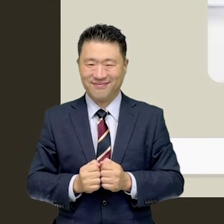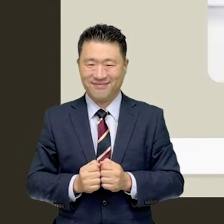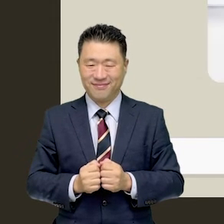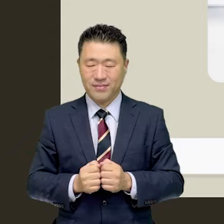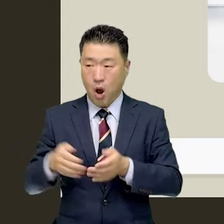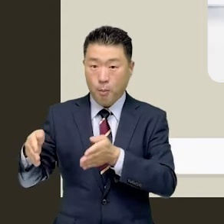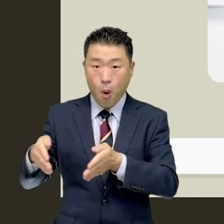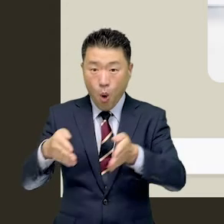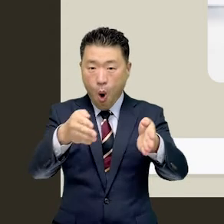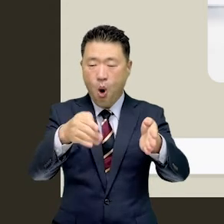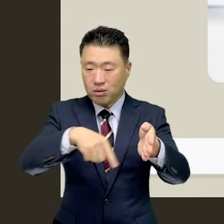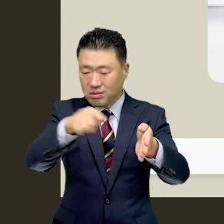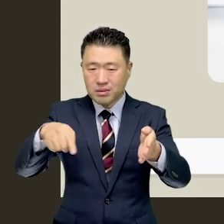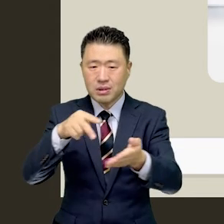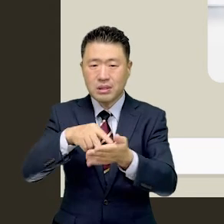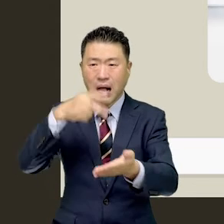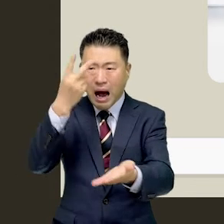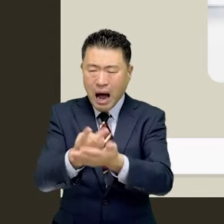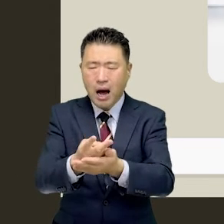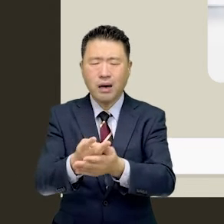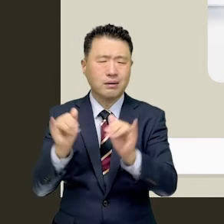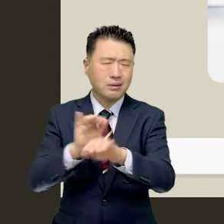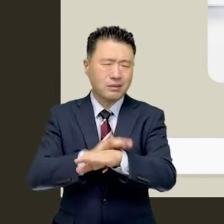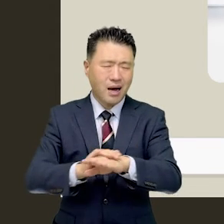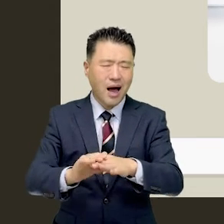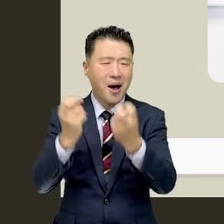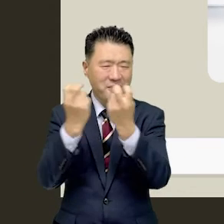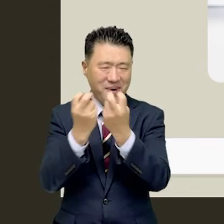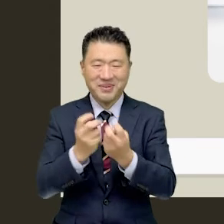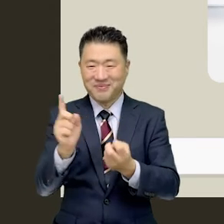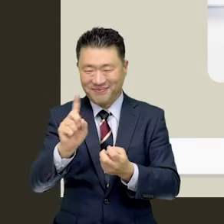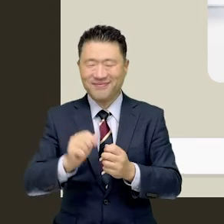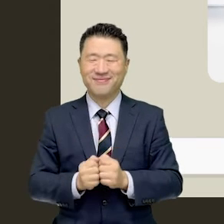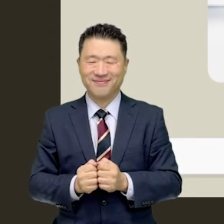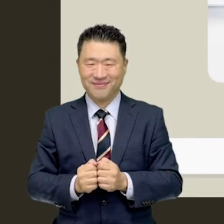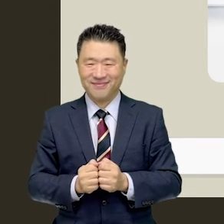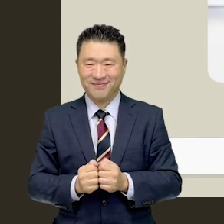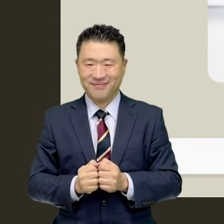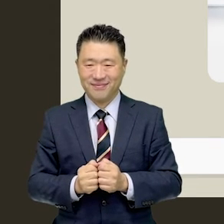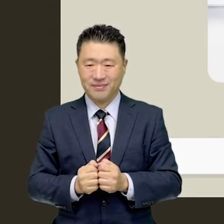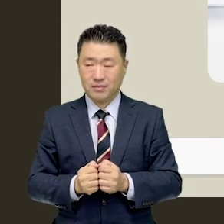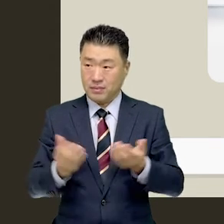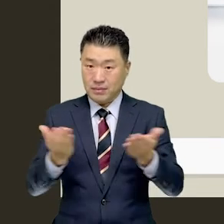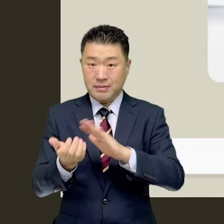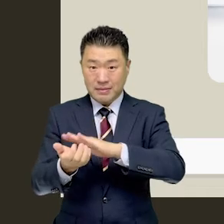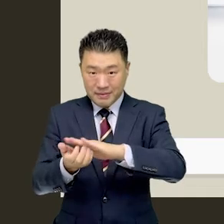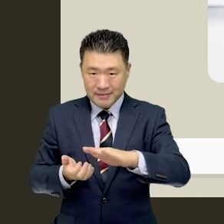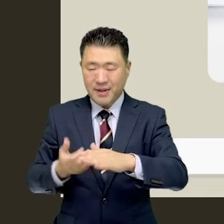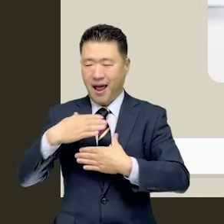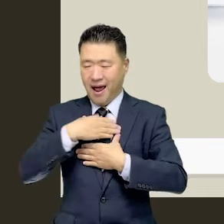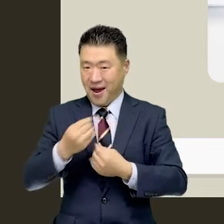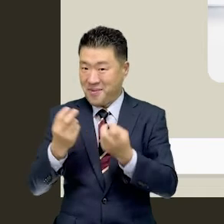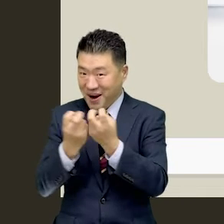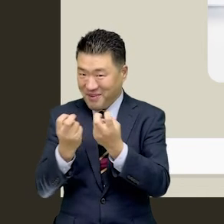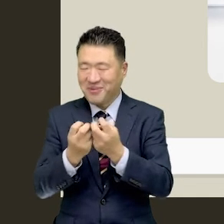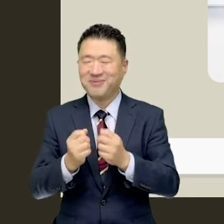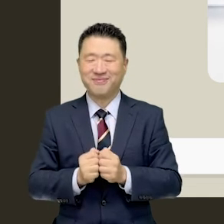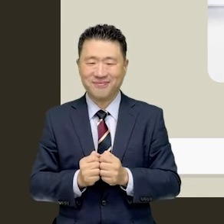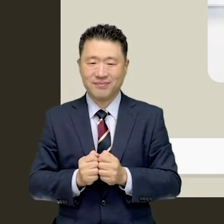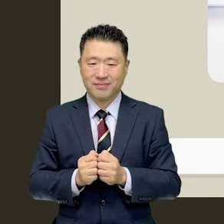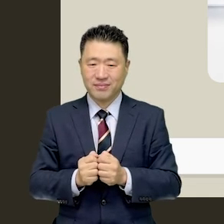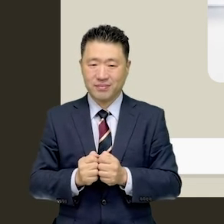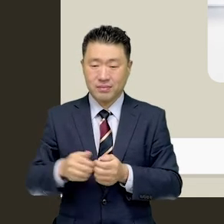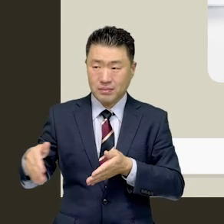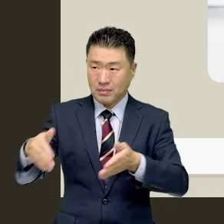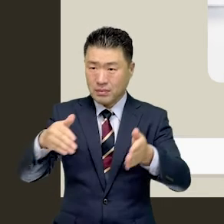복도 청소 작업 중 넘어짐 재해 예방을 위한 안전수칙입니다. 작업 전 안전수칙입니다. 복도에